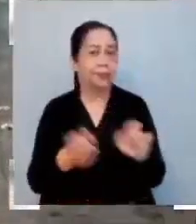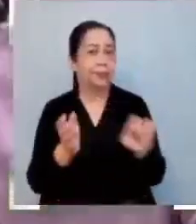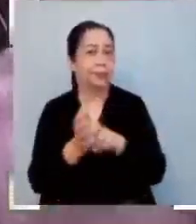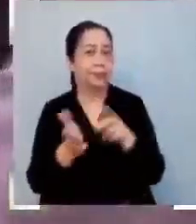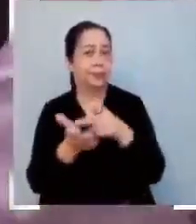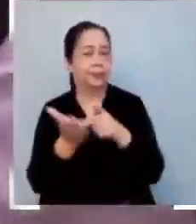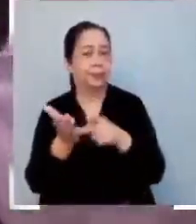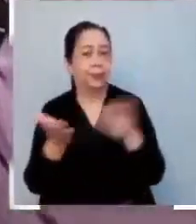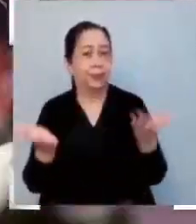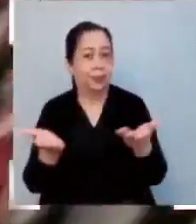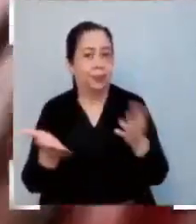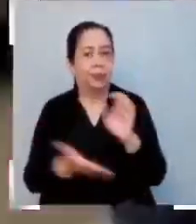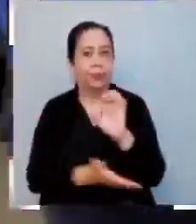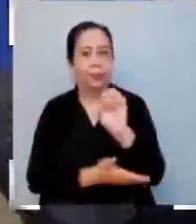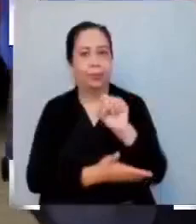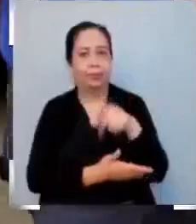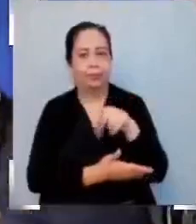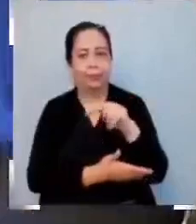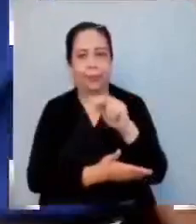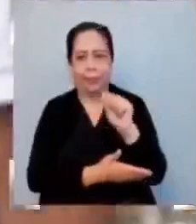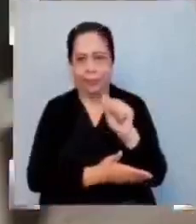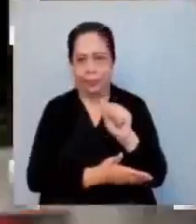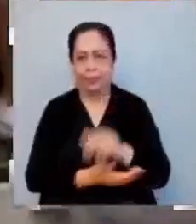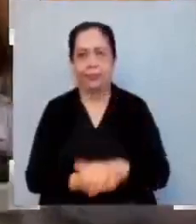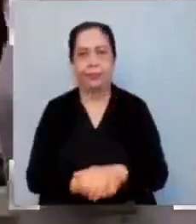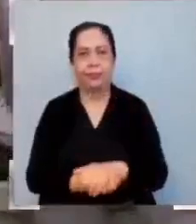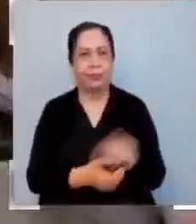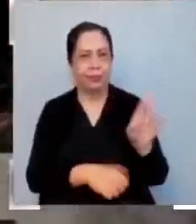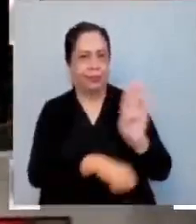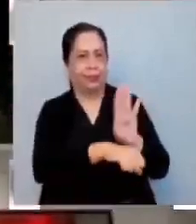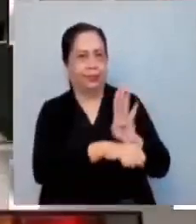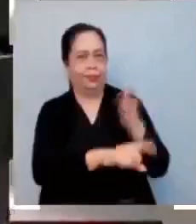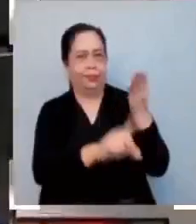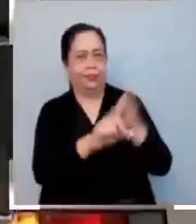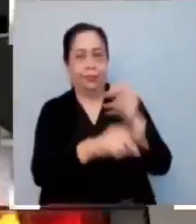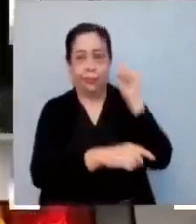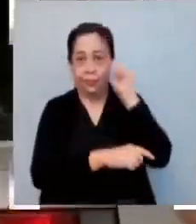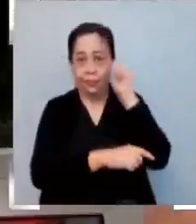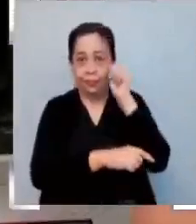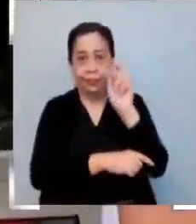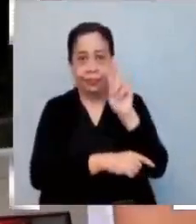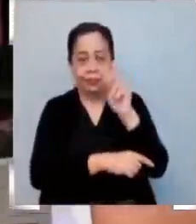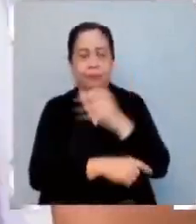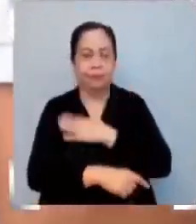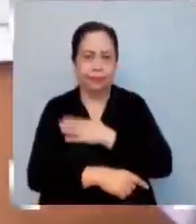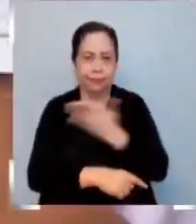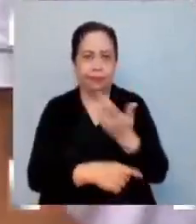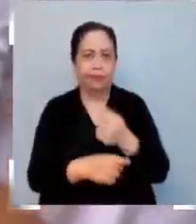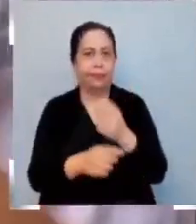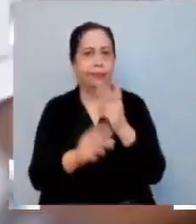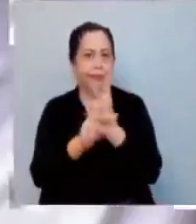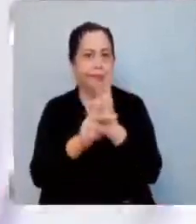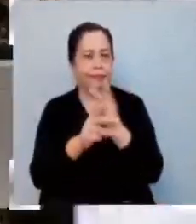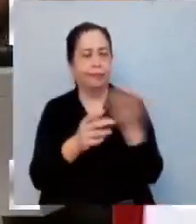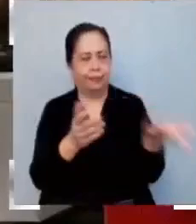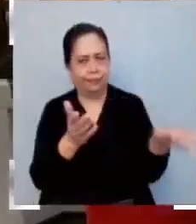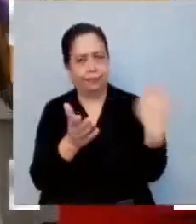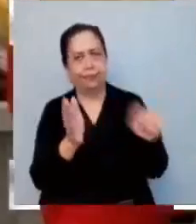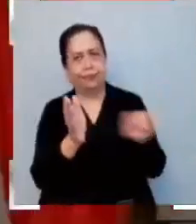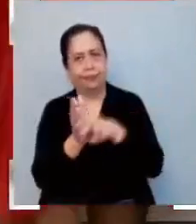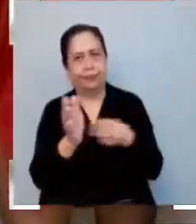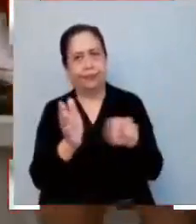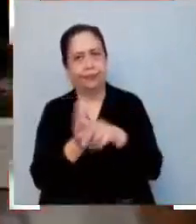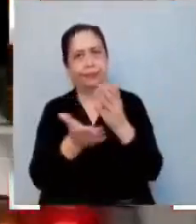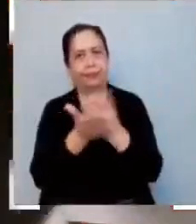Espanya. Ang negosyanteng si Arvin Benedicto inoffer ang sasakyang closed van para isabay ang ilang stranded patungo